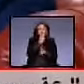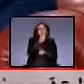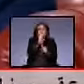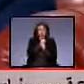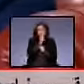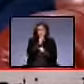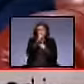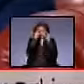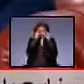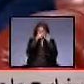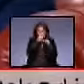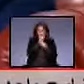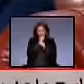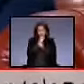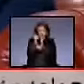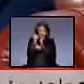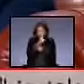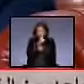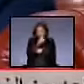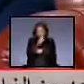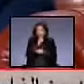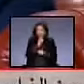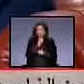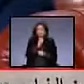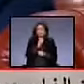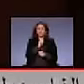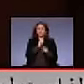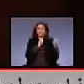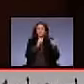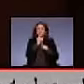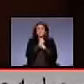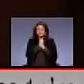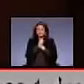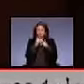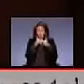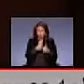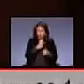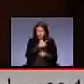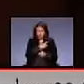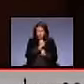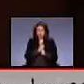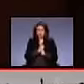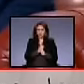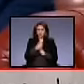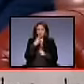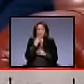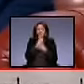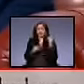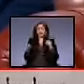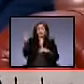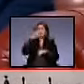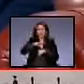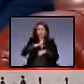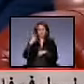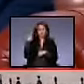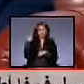الناس قد ايه فرحانه بشخصيه رأفت الهجان. طبعا قدوه. وانت جيت عملت قدوه جميله جدا في ولاد العم. عملت ضابط